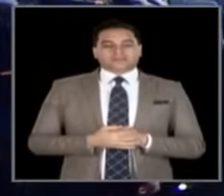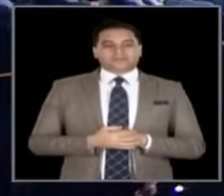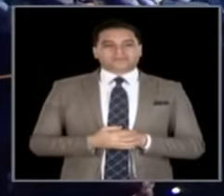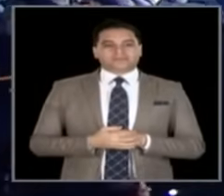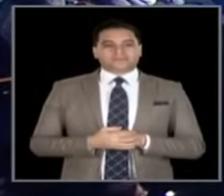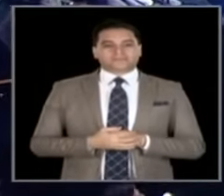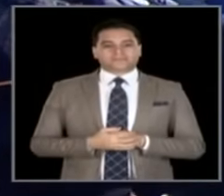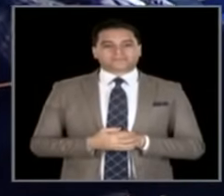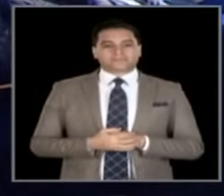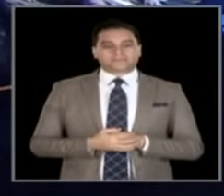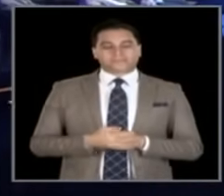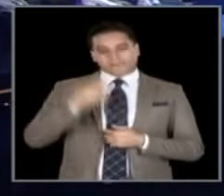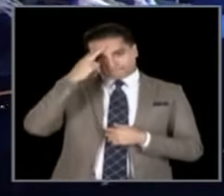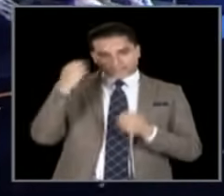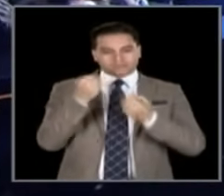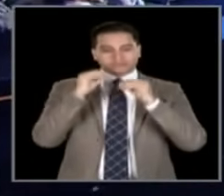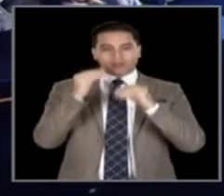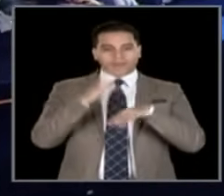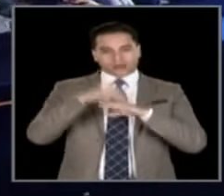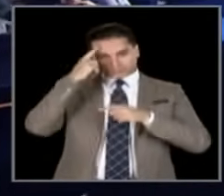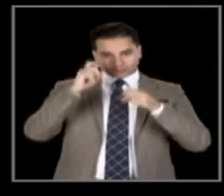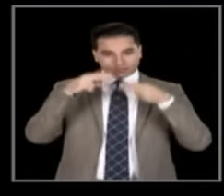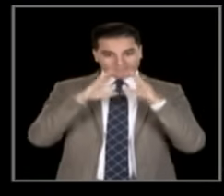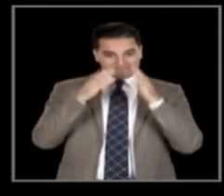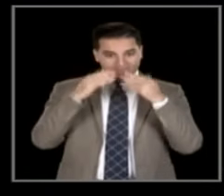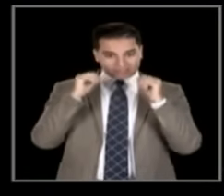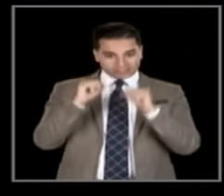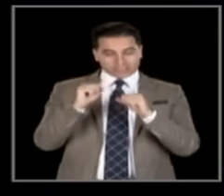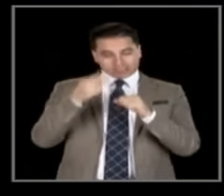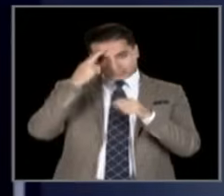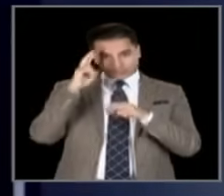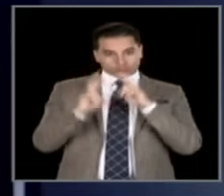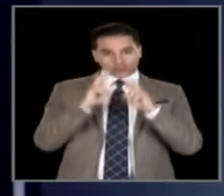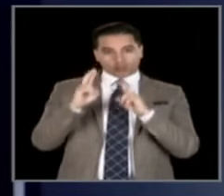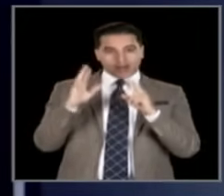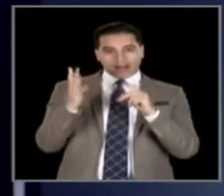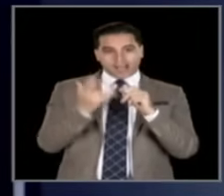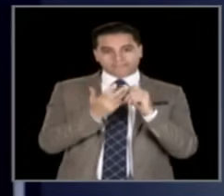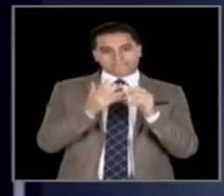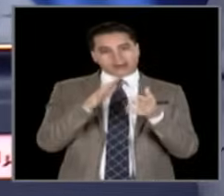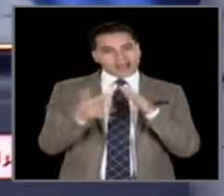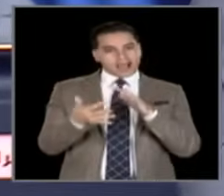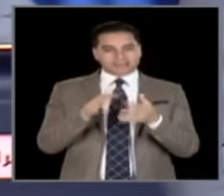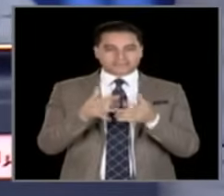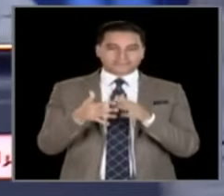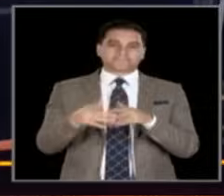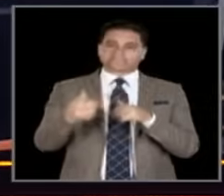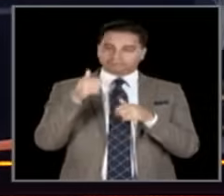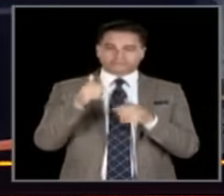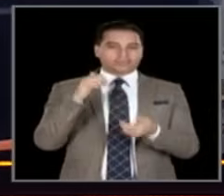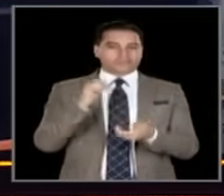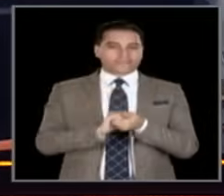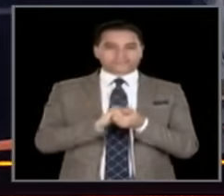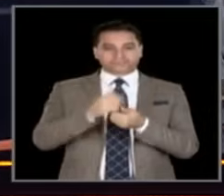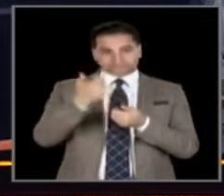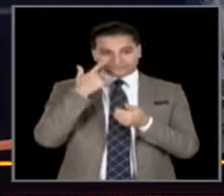مكاني مين اللي ضربك على تحت الضغط التيم كنت بتجاوبي على كم سؤال يعني على حسب طيب اتفقنا